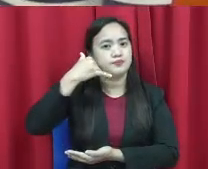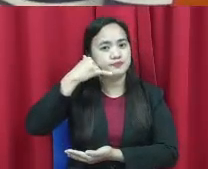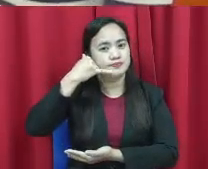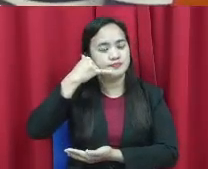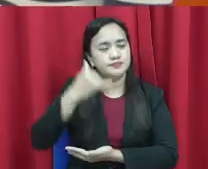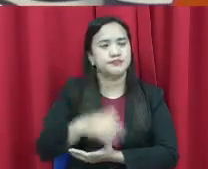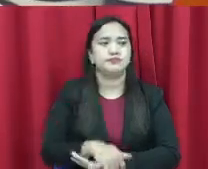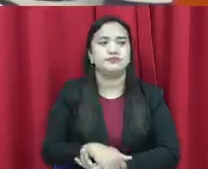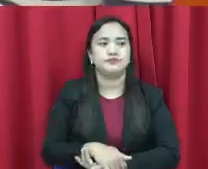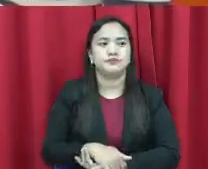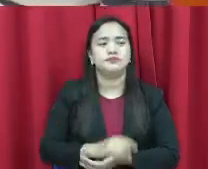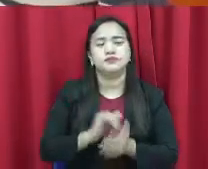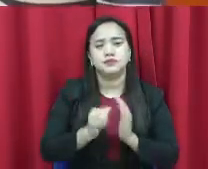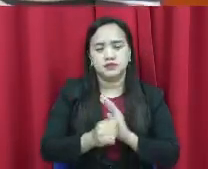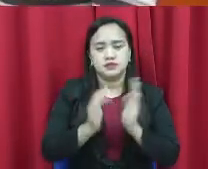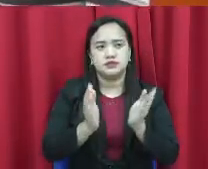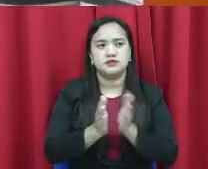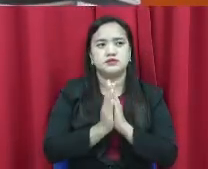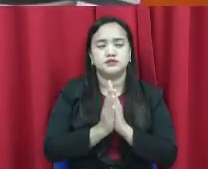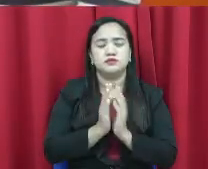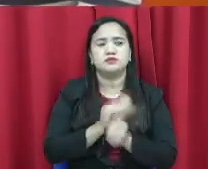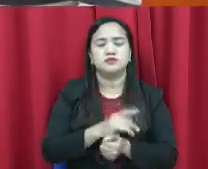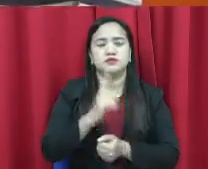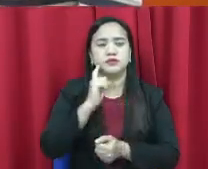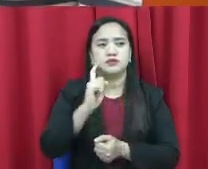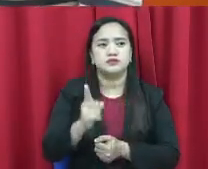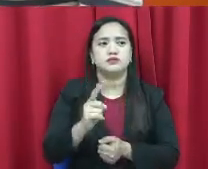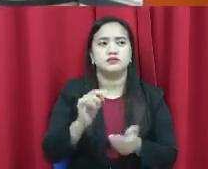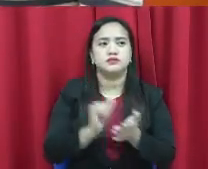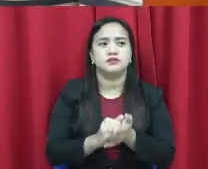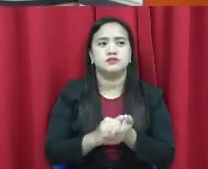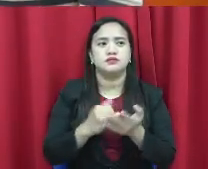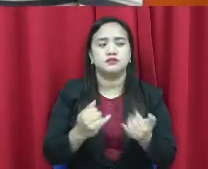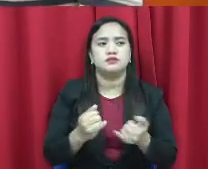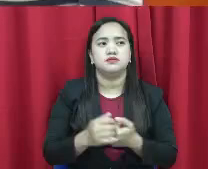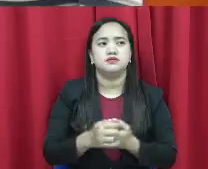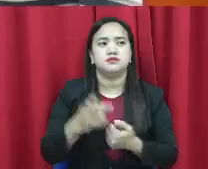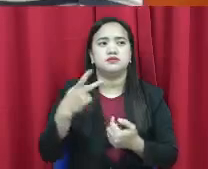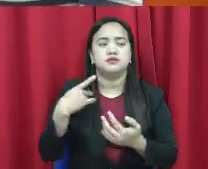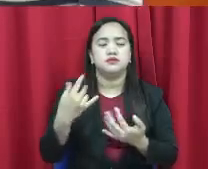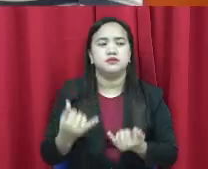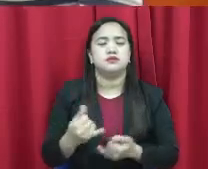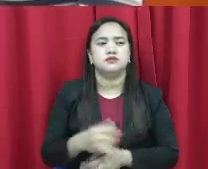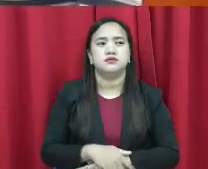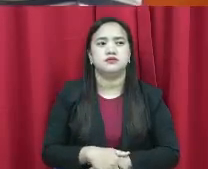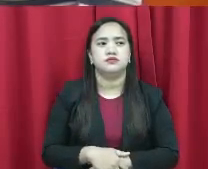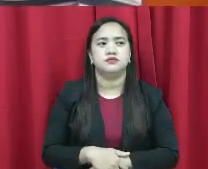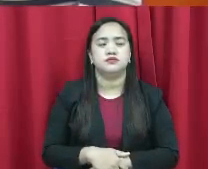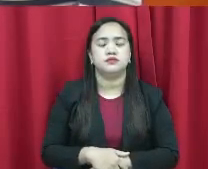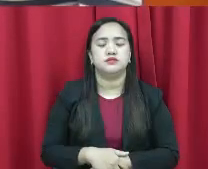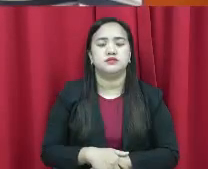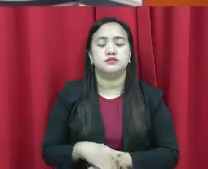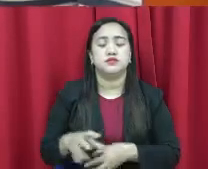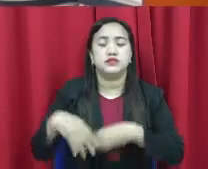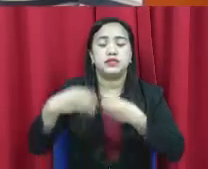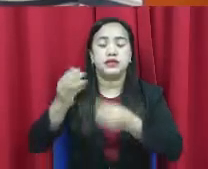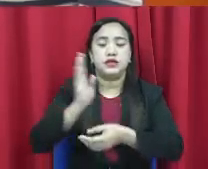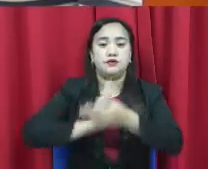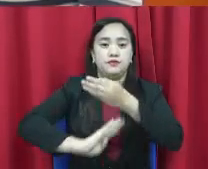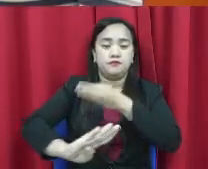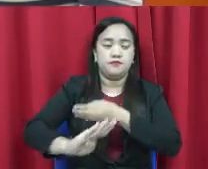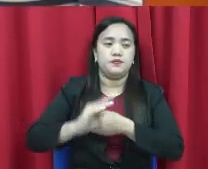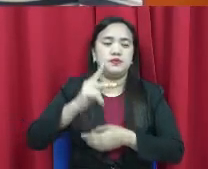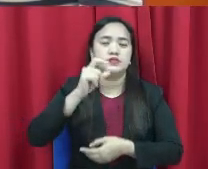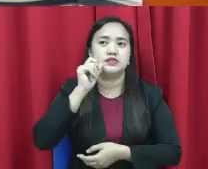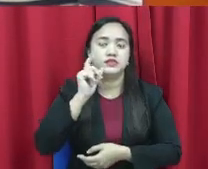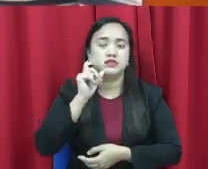nanay kinakamusta ako at doon sinabi ko sa kanyang kalagayan at malapit na ah manganak ko si Ma'am rulyn at